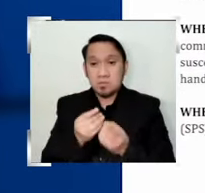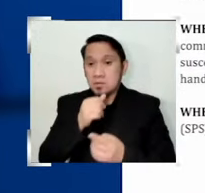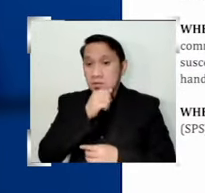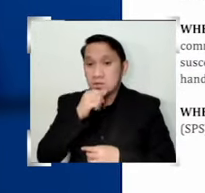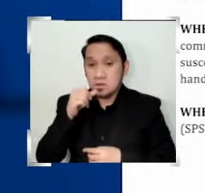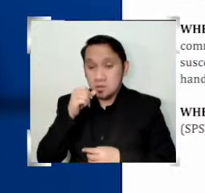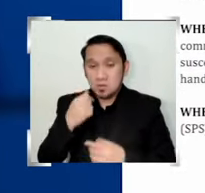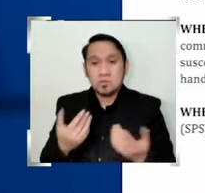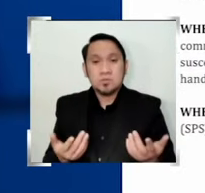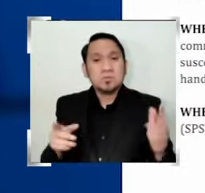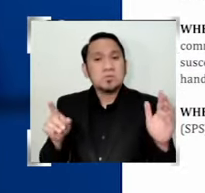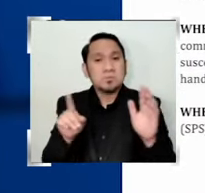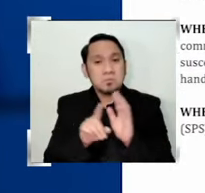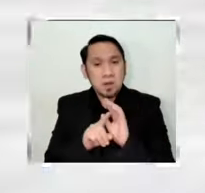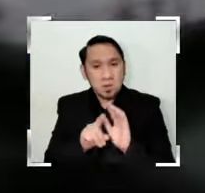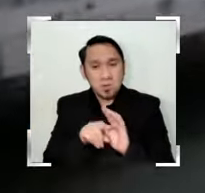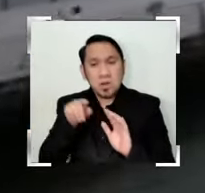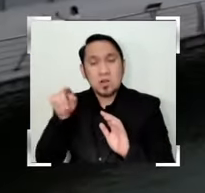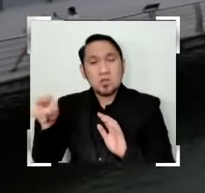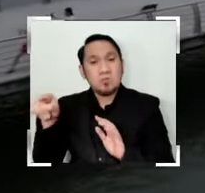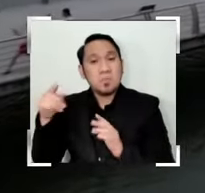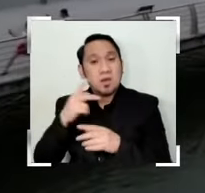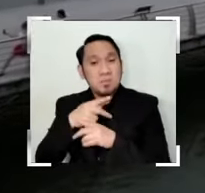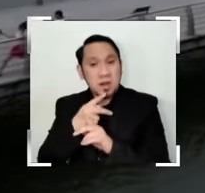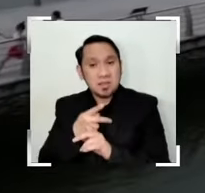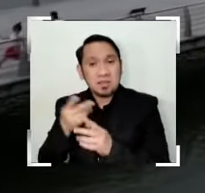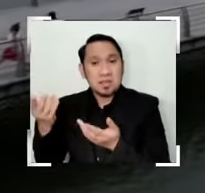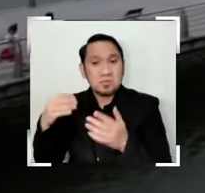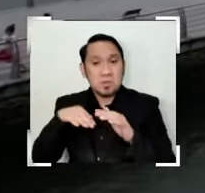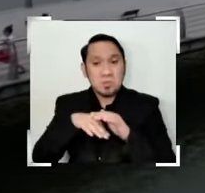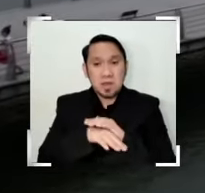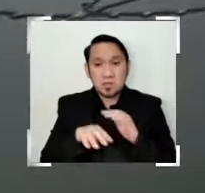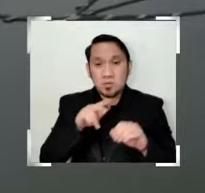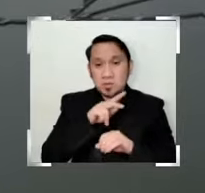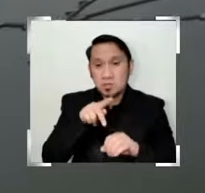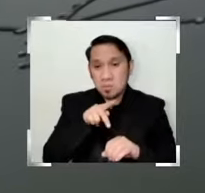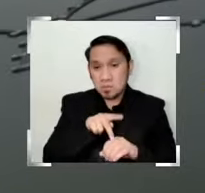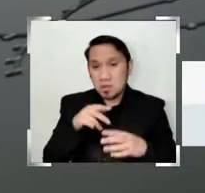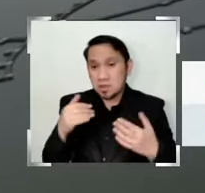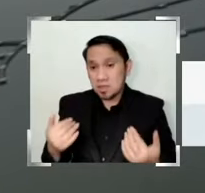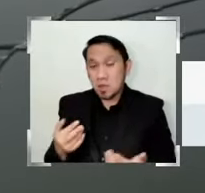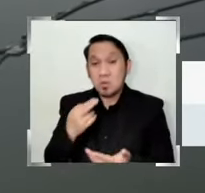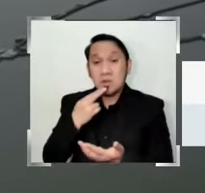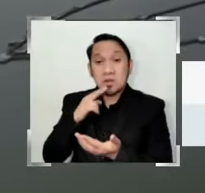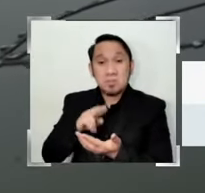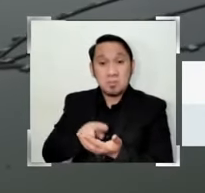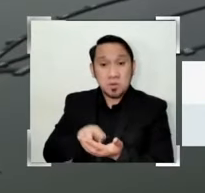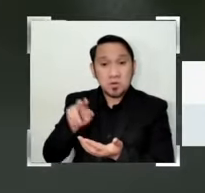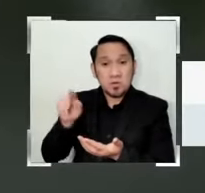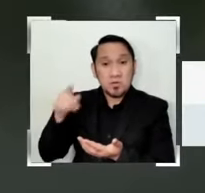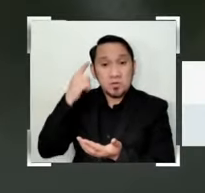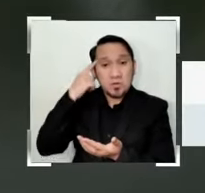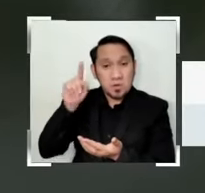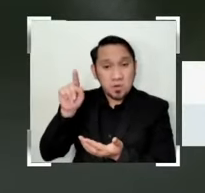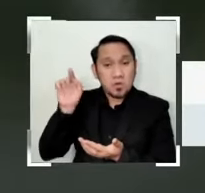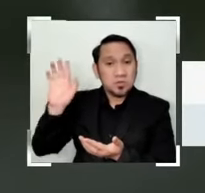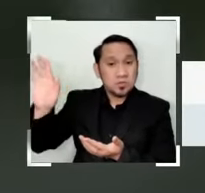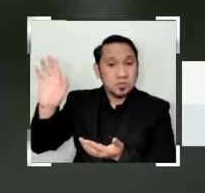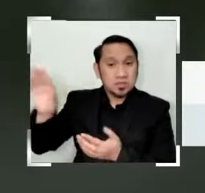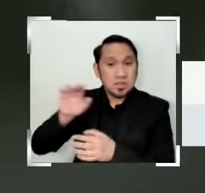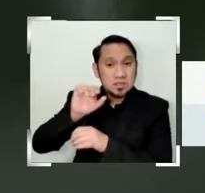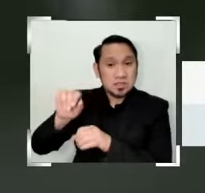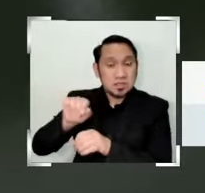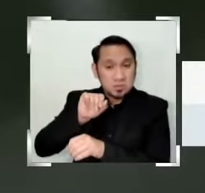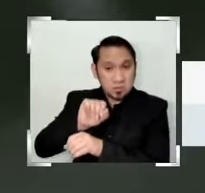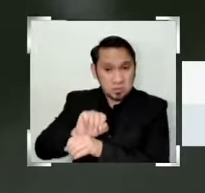at wild pigs at byproducts nito. Lumalabas kasi sa report ng Animal and Veterinary Services of Singapore sa World Organization